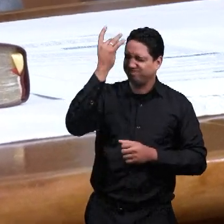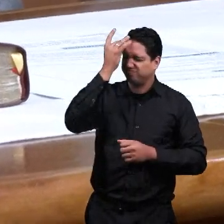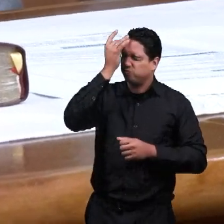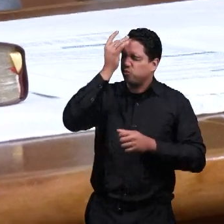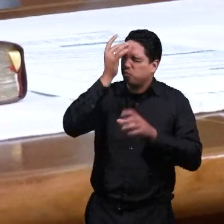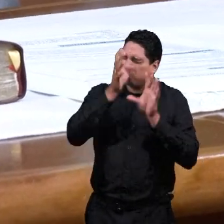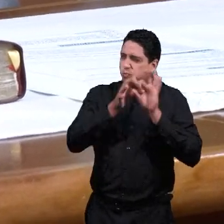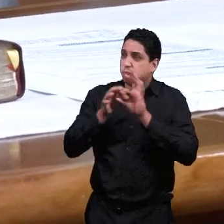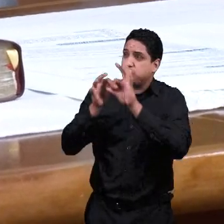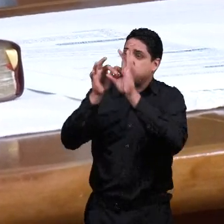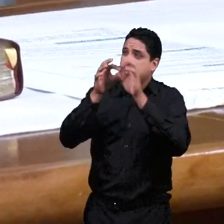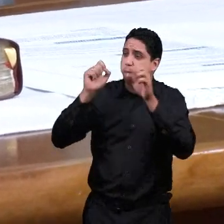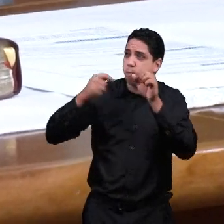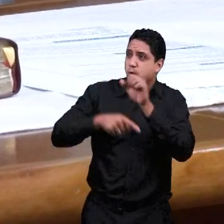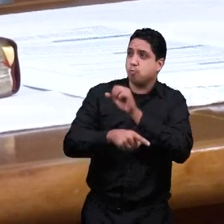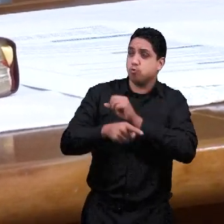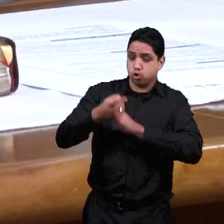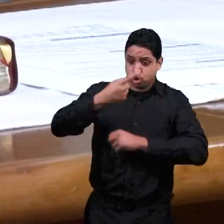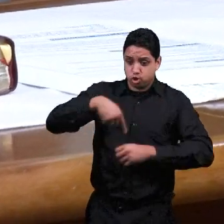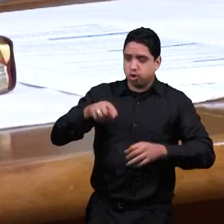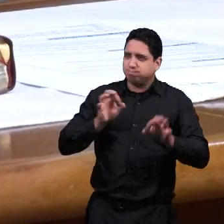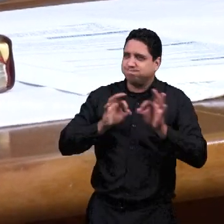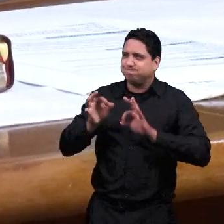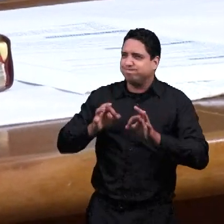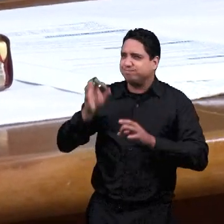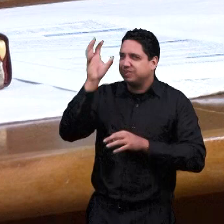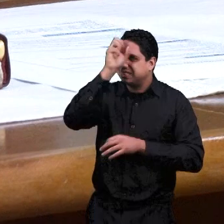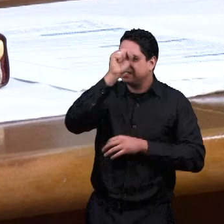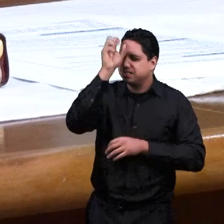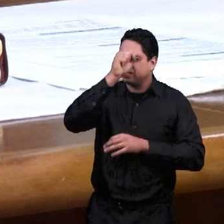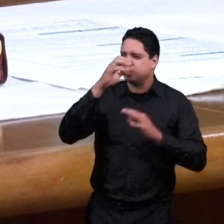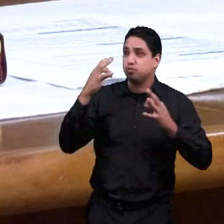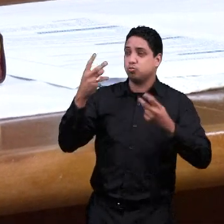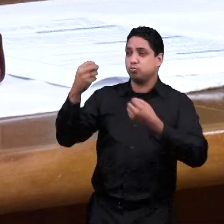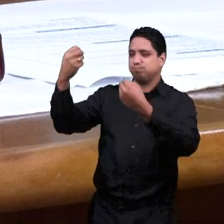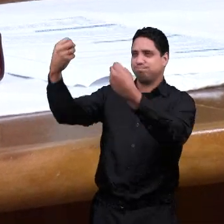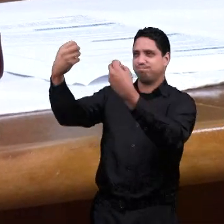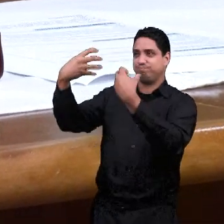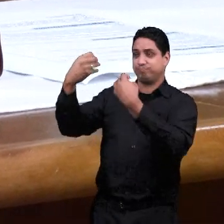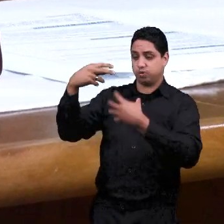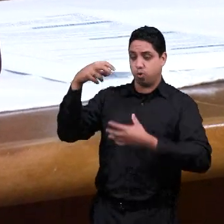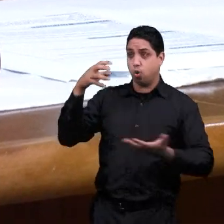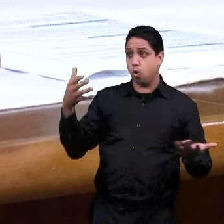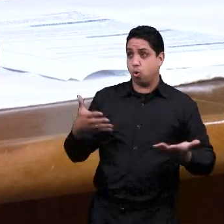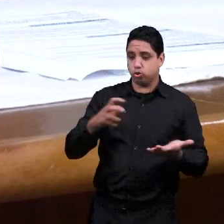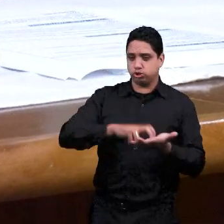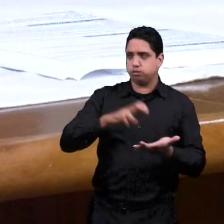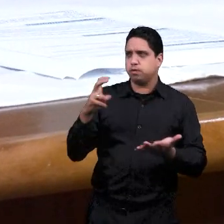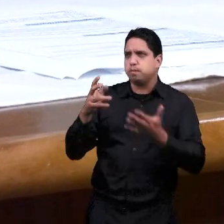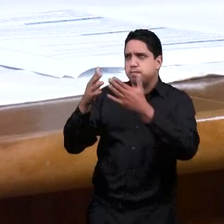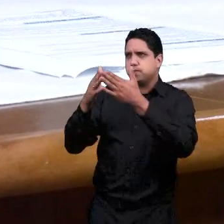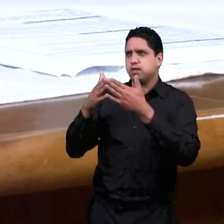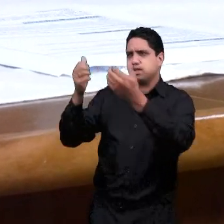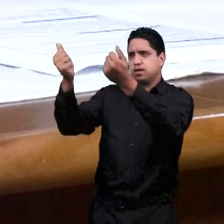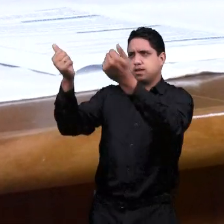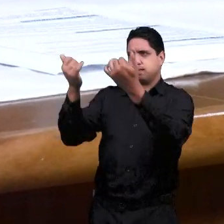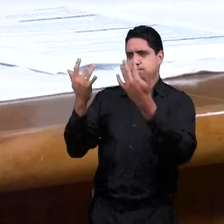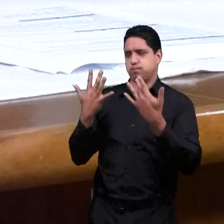que nous soyons prêts pour recevoir la portion de ton enseignement ce matin. Ainsi, nous demandons,